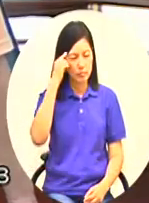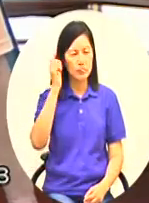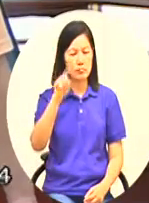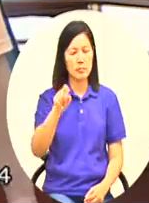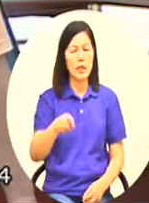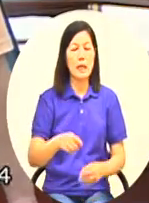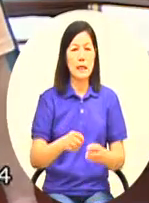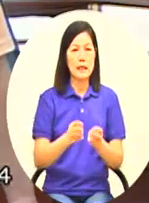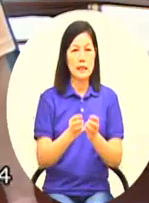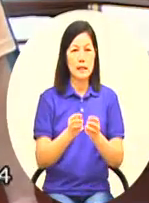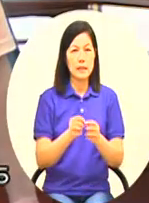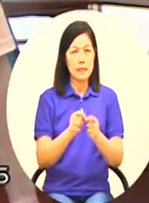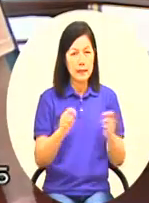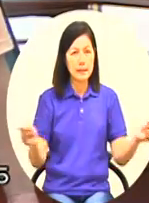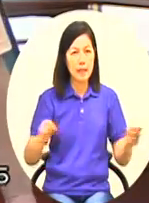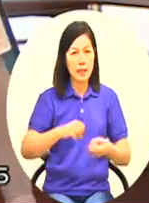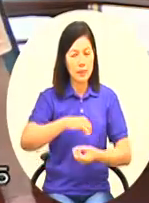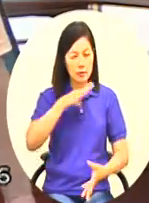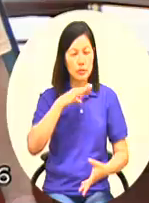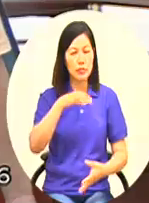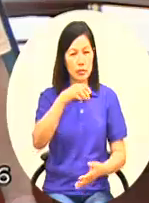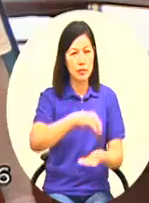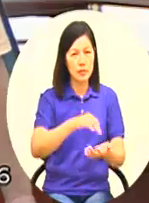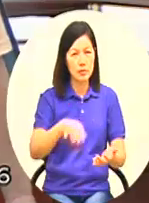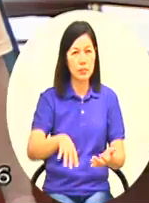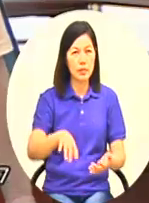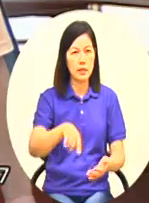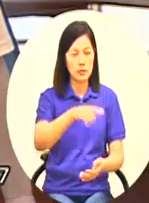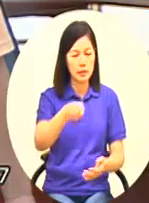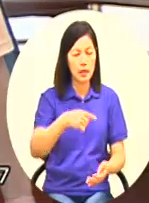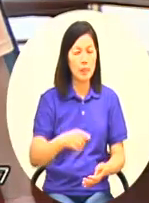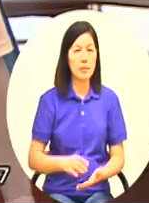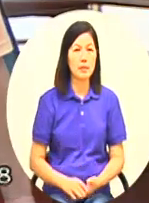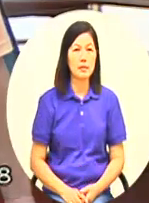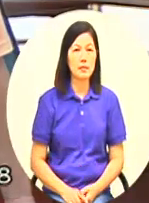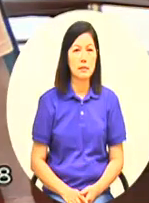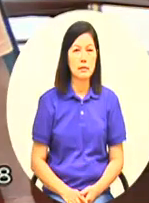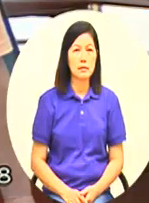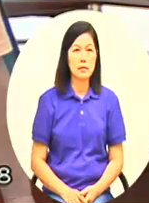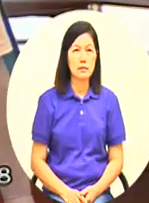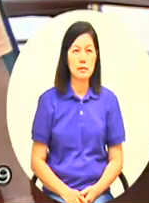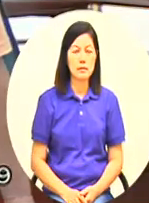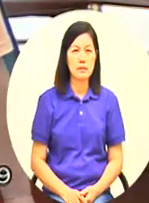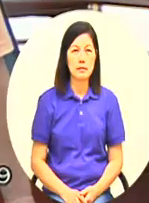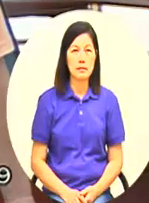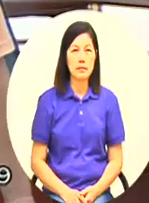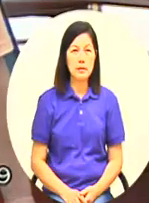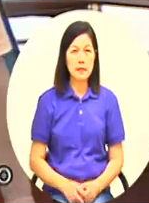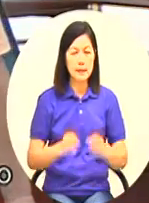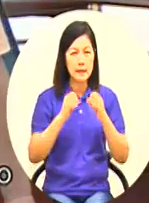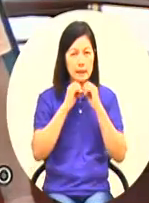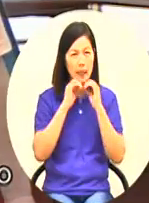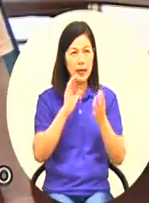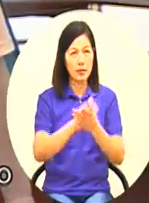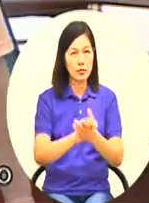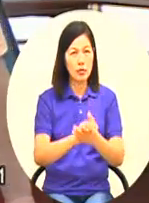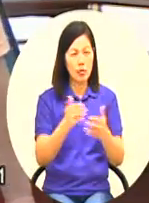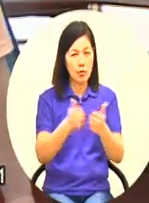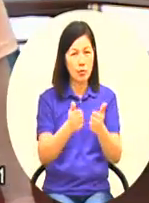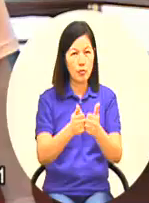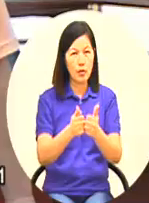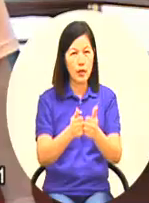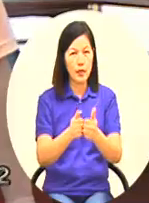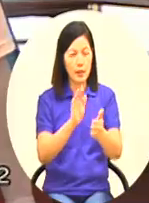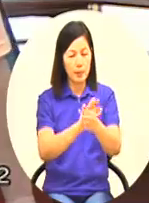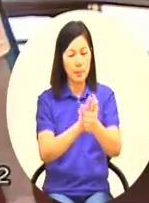庚，包括政治妇女，好嘞，对不对？哦，因咧用这个 癌友会的吼，对这个患者家属